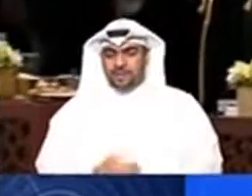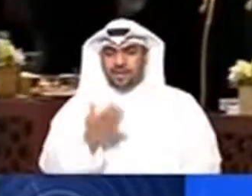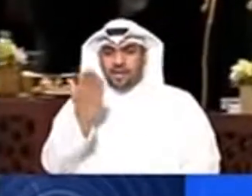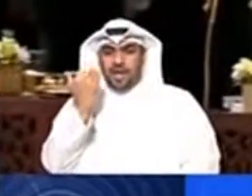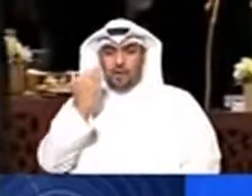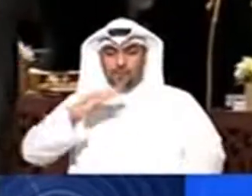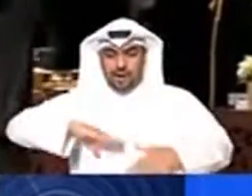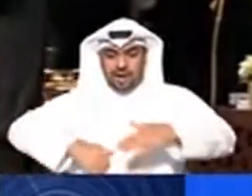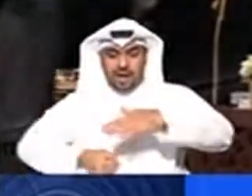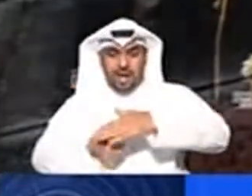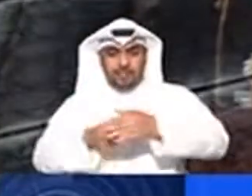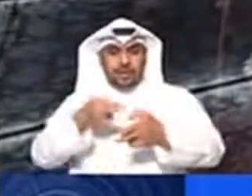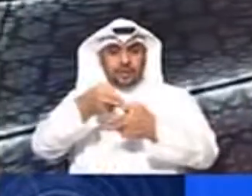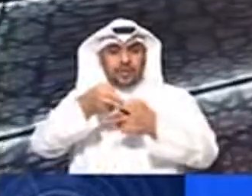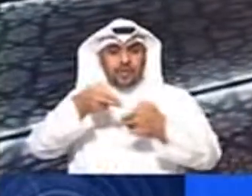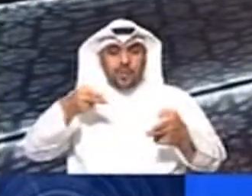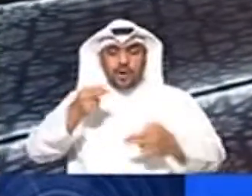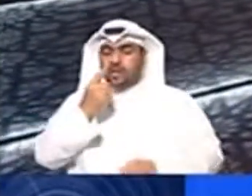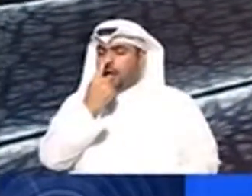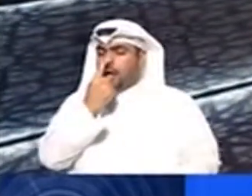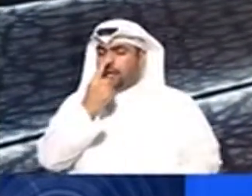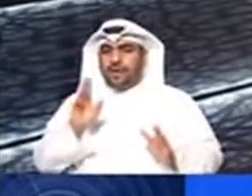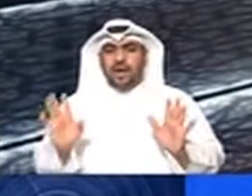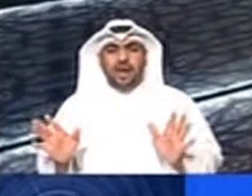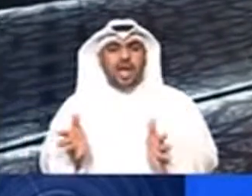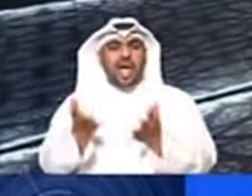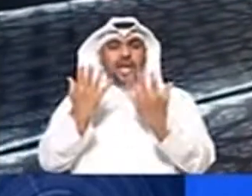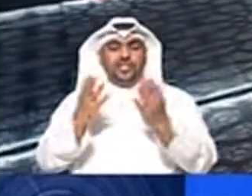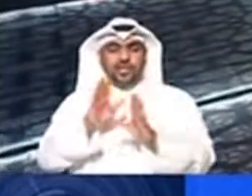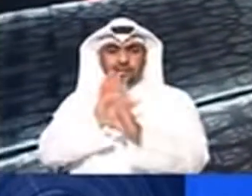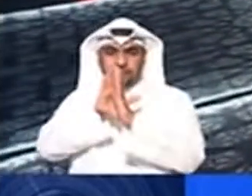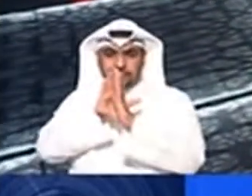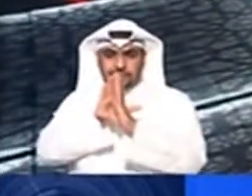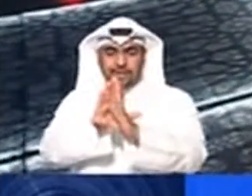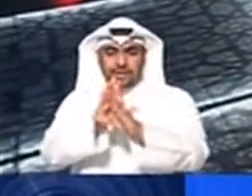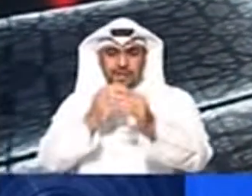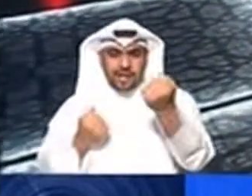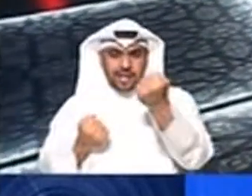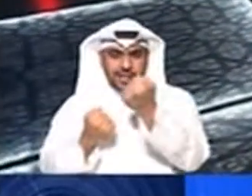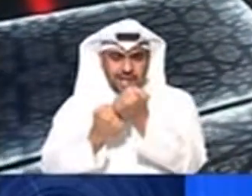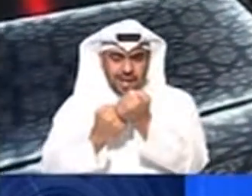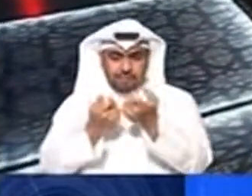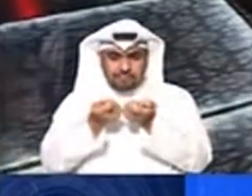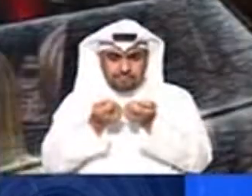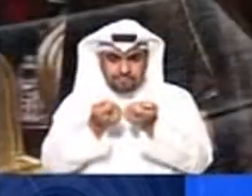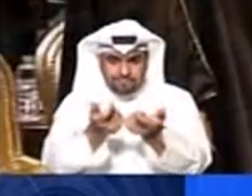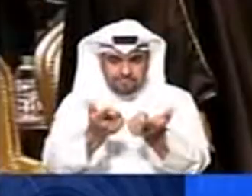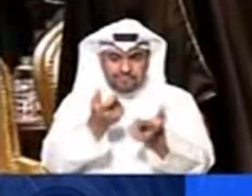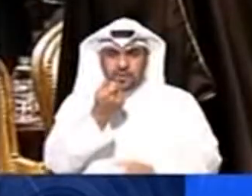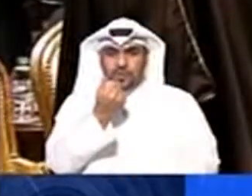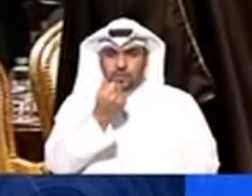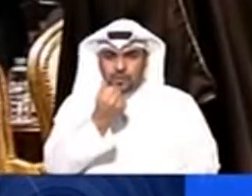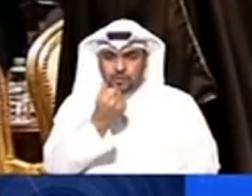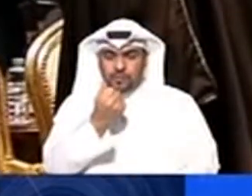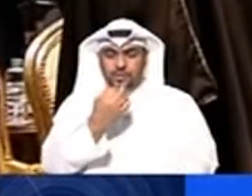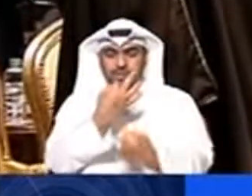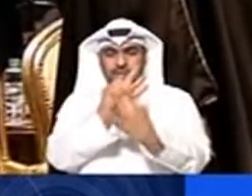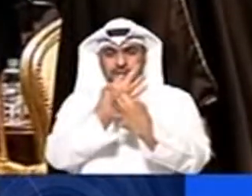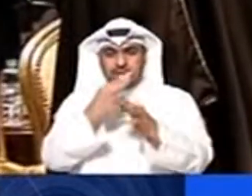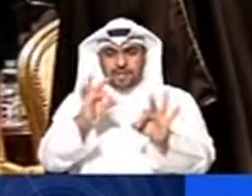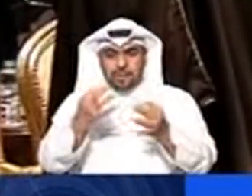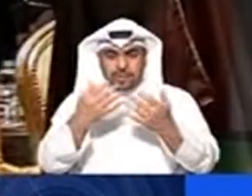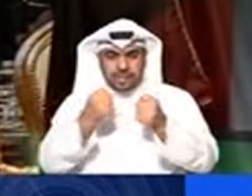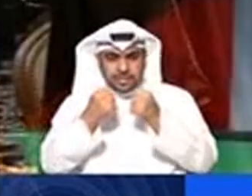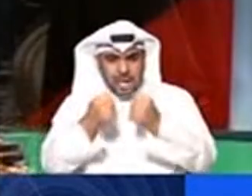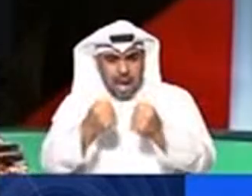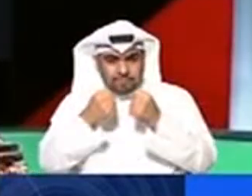الدعم للشباب الكويتي بتوفير تسهيلات كبيرة لتمويل مشاريعهم وتذليل كافة العقبات